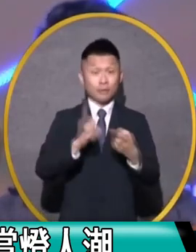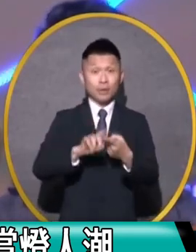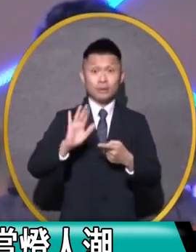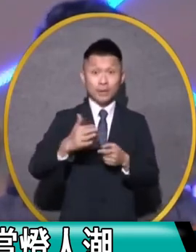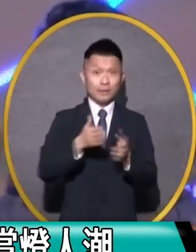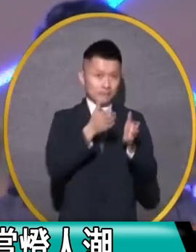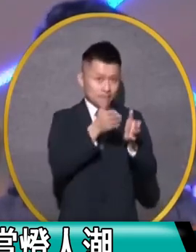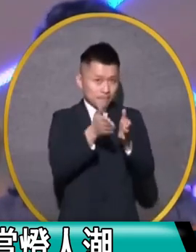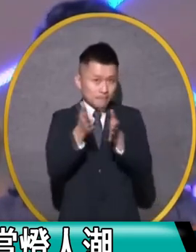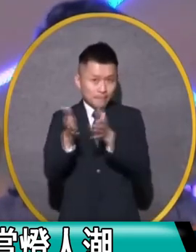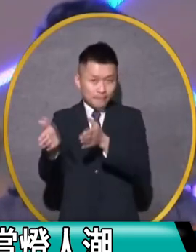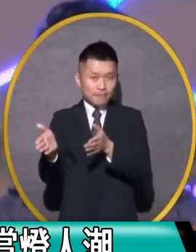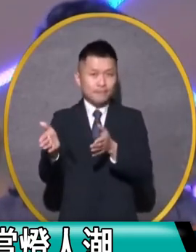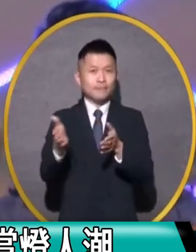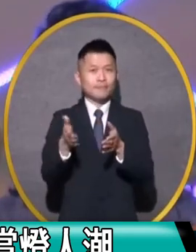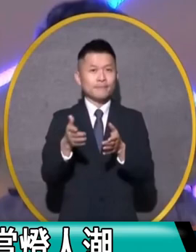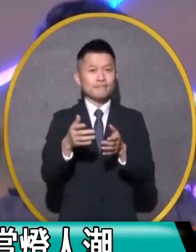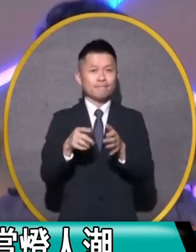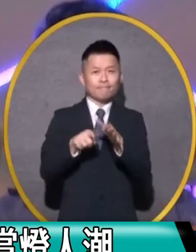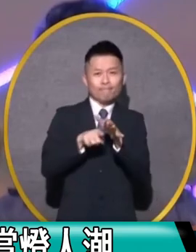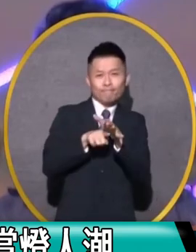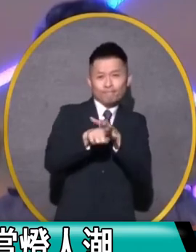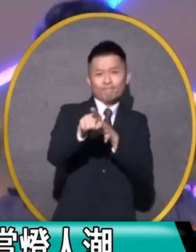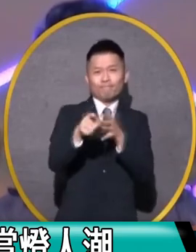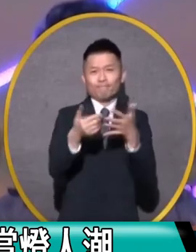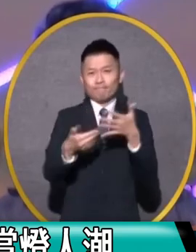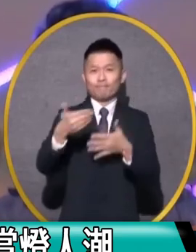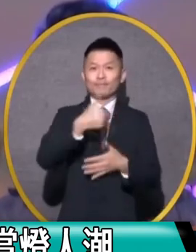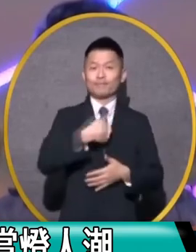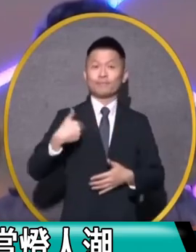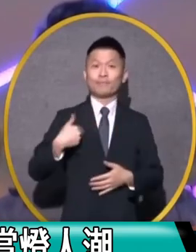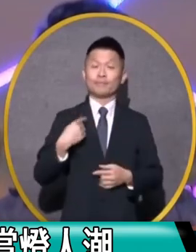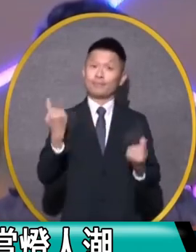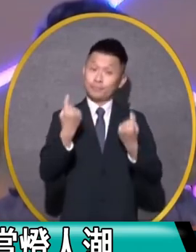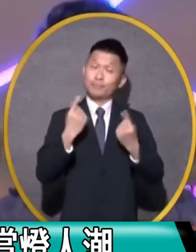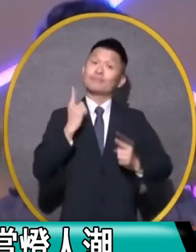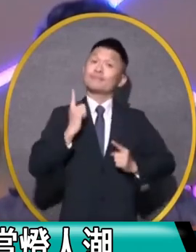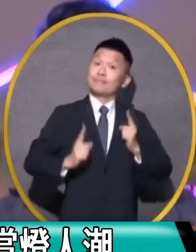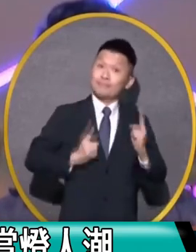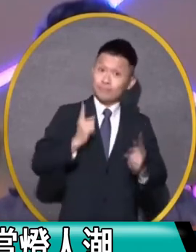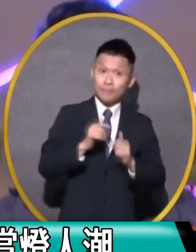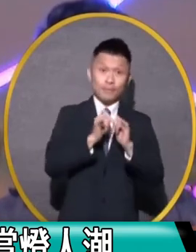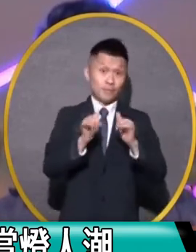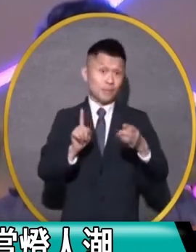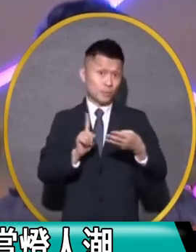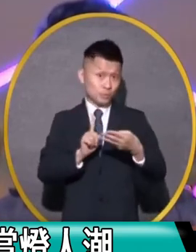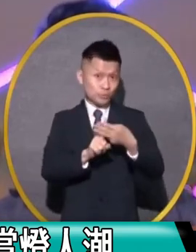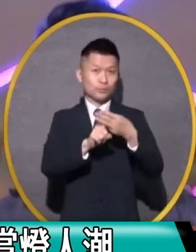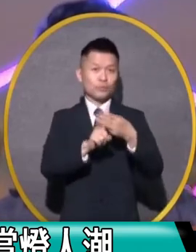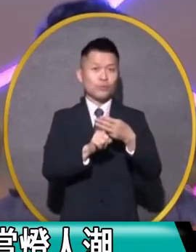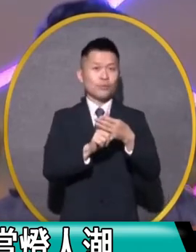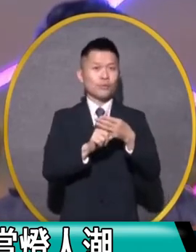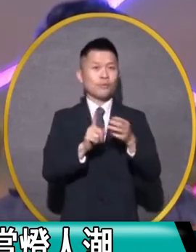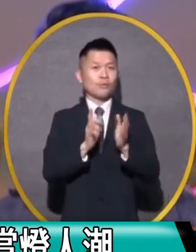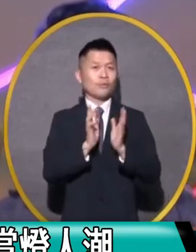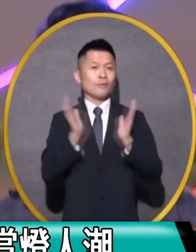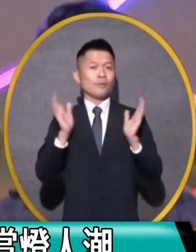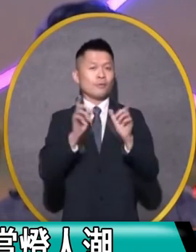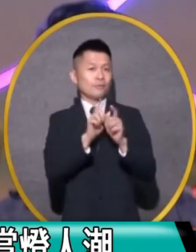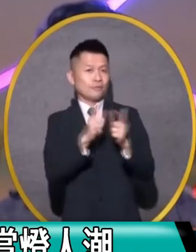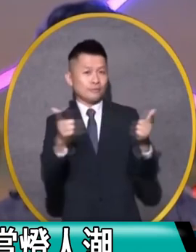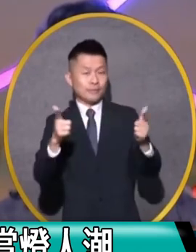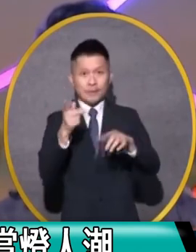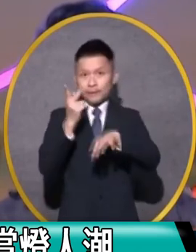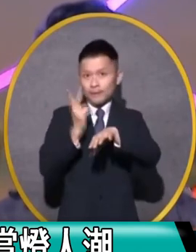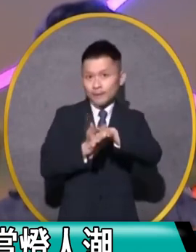项方面都能够领先，包括我们的自由民主到多元开，以及我们的科技产业，还